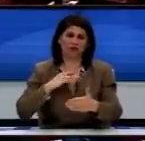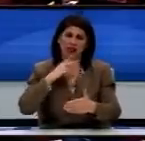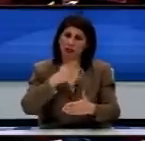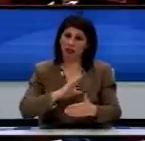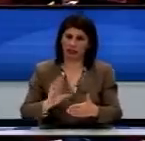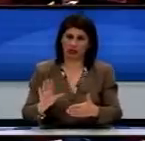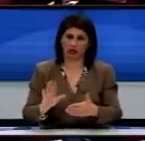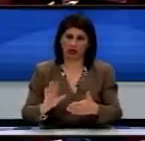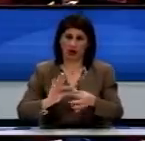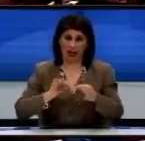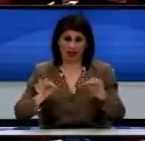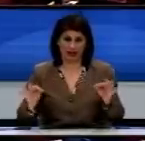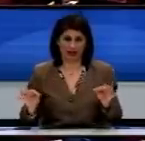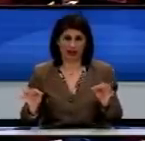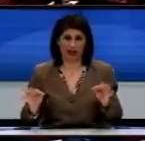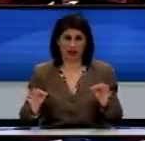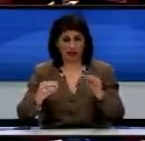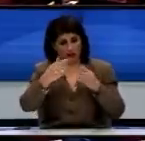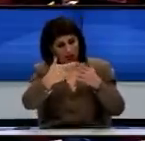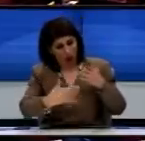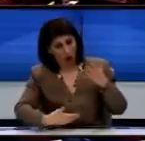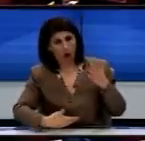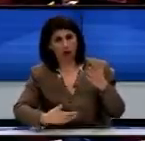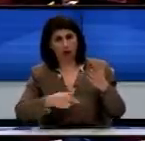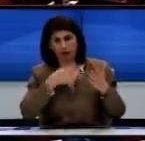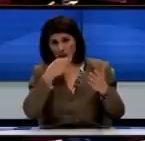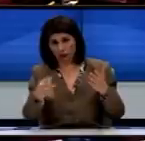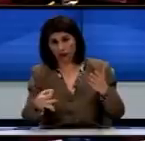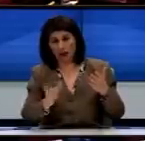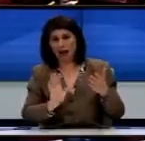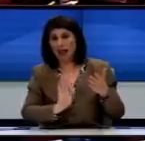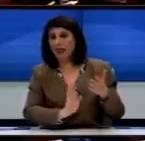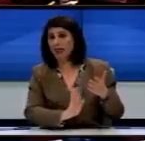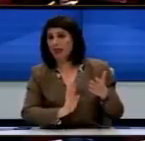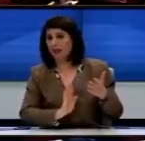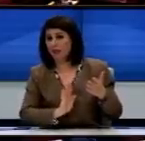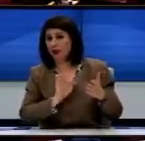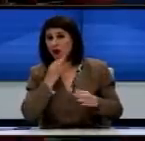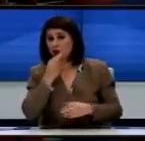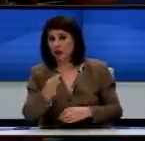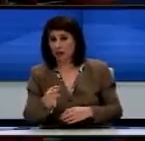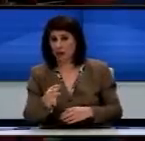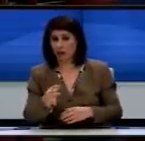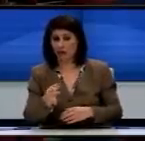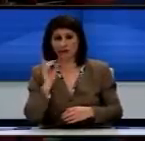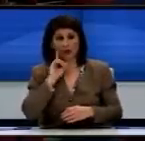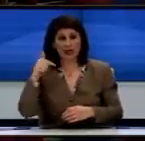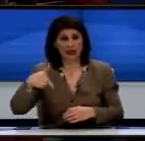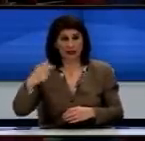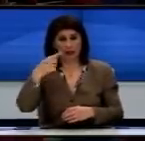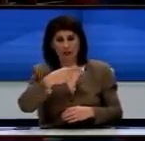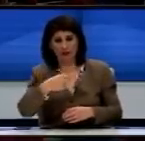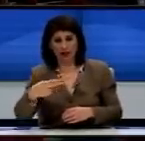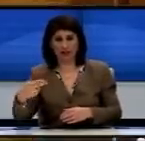απαντήσω αναλυτικά σε όλες τις τοποθετήσεις σας, αλλά δεν μπορώ να μην αφήσω ασχολίαστη, κύριε Γεννηματά, μια